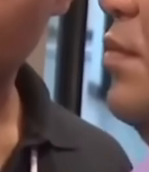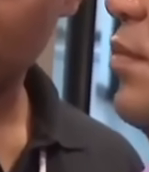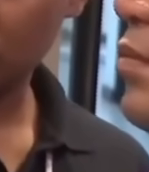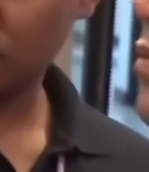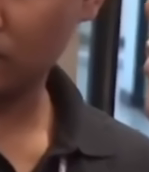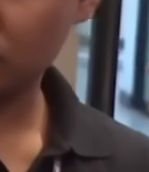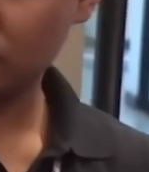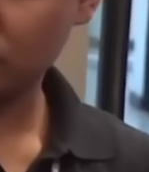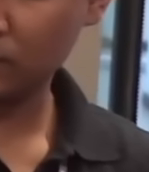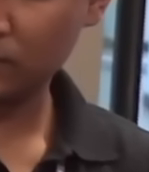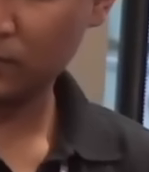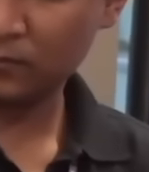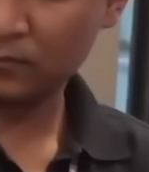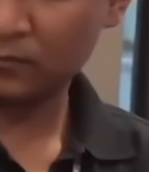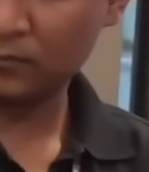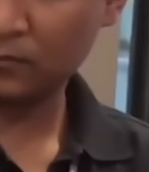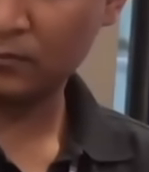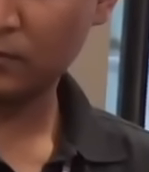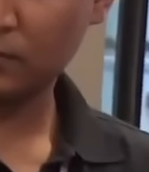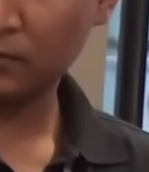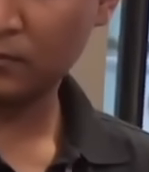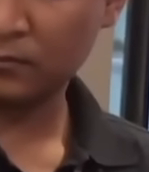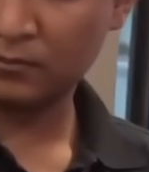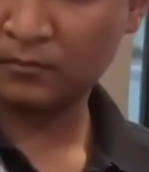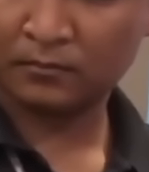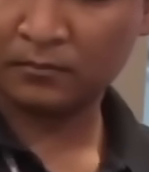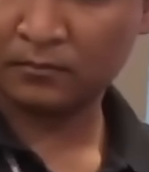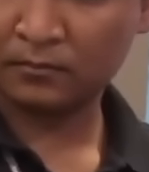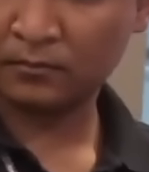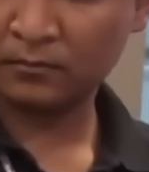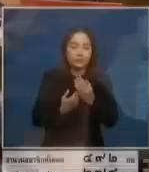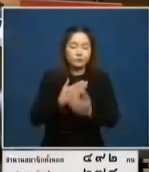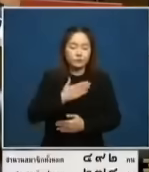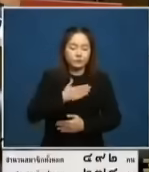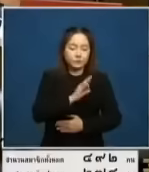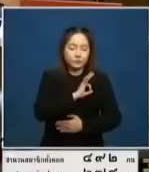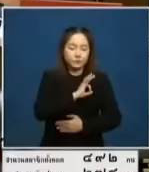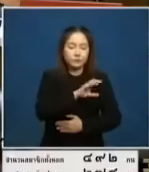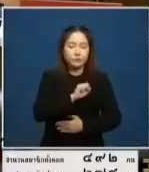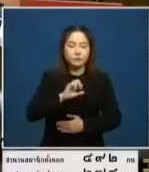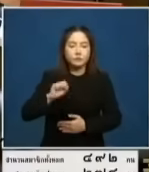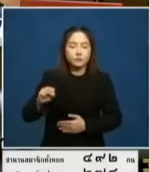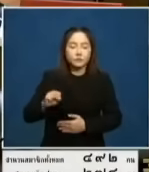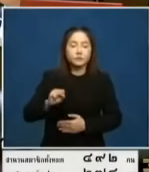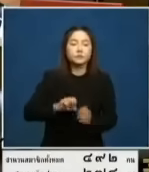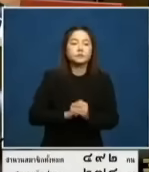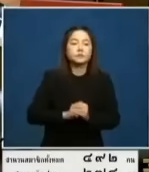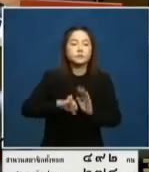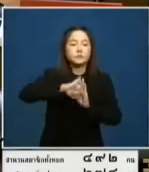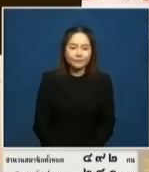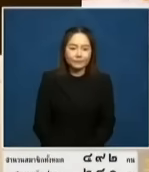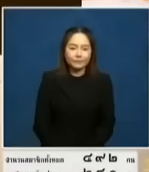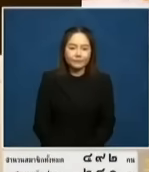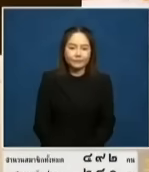ไงนะเรื่องนี้จะเอายังไงส่วนคนที่ไม่เห็นด้วยนะก็สามารถที่จะไป